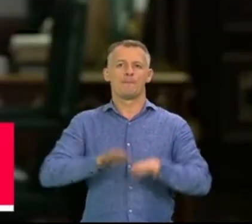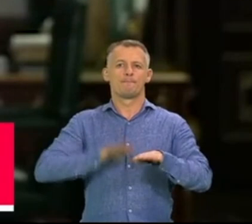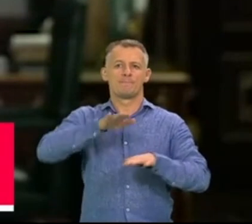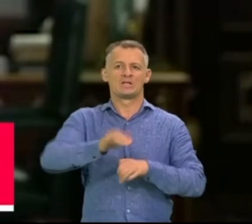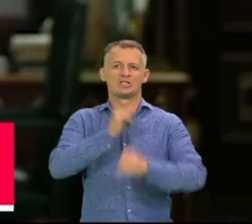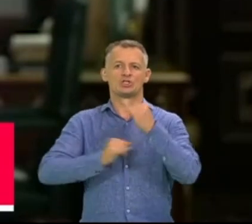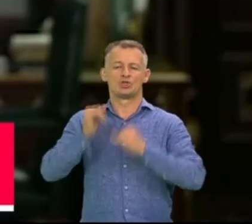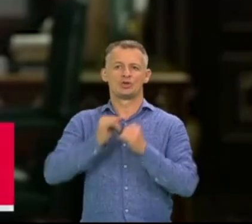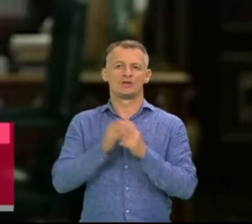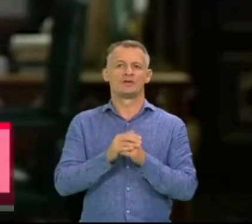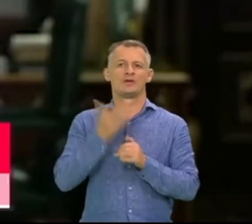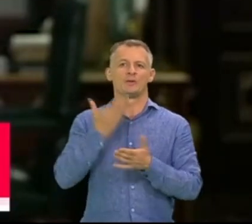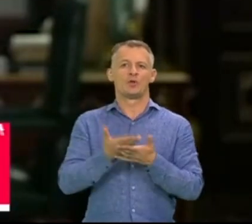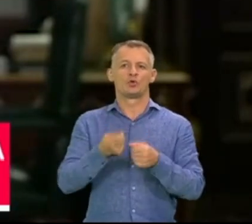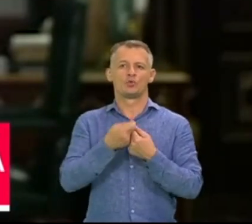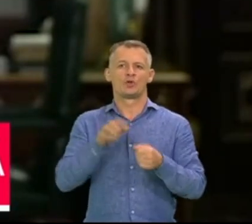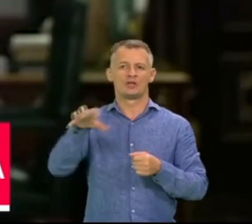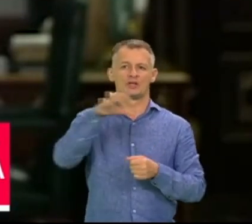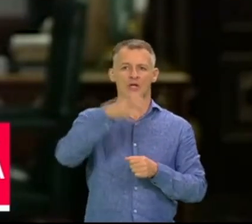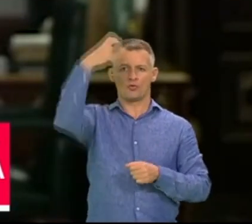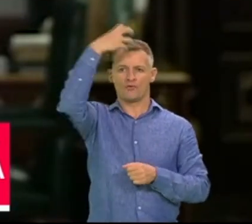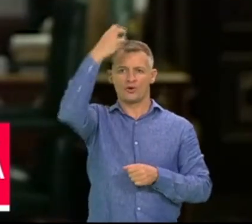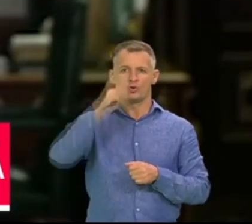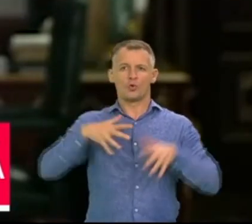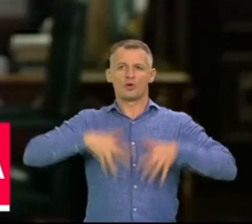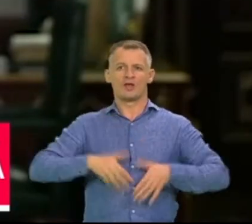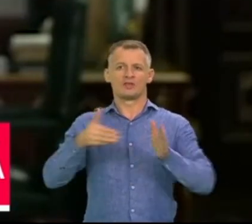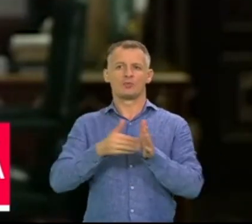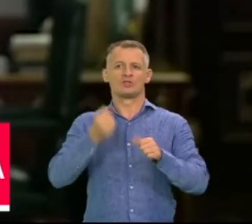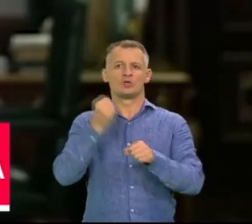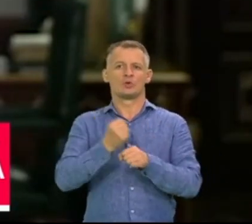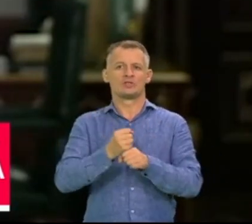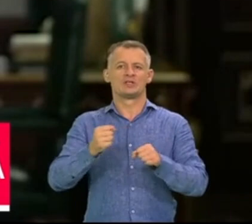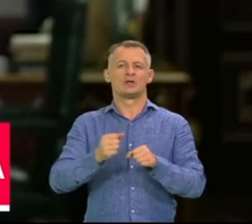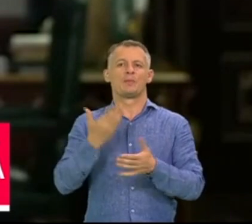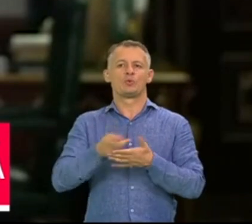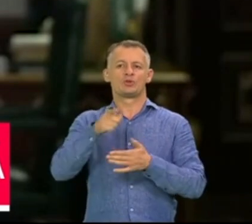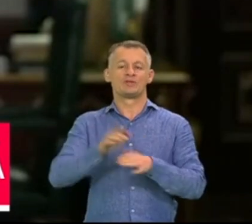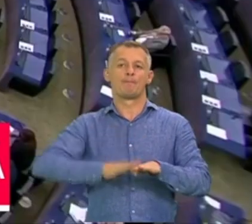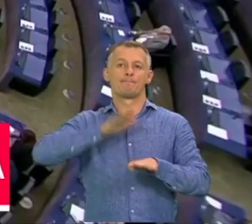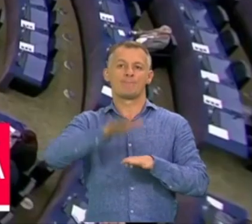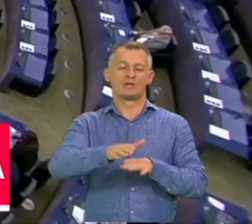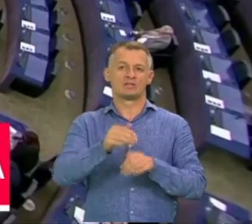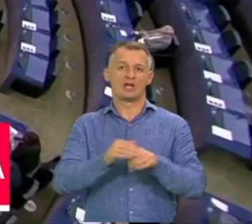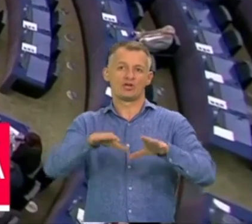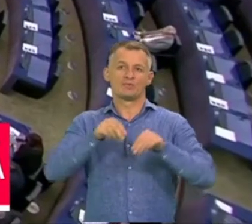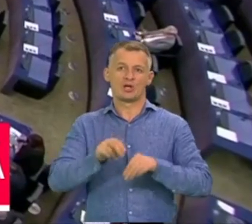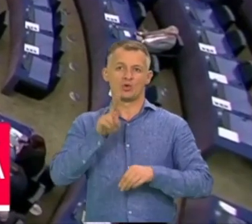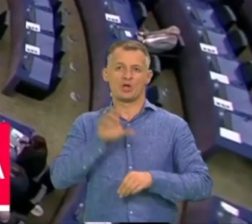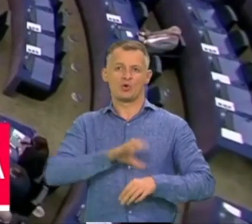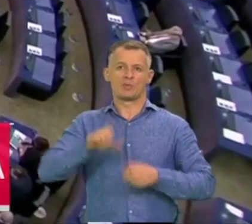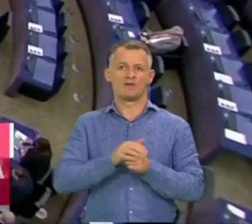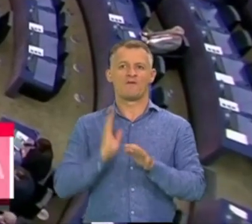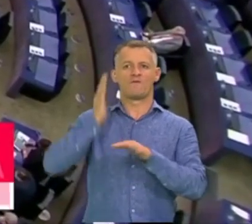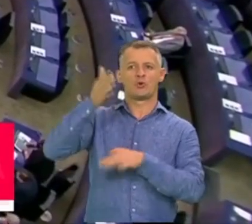має відбутись цього року, і всі гілки державної влади в Україні повинні спрацювати на цей крок. The future of